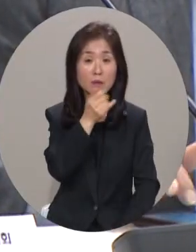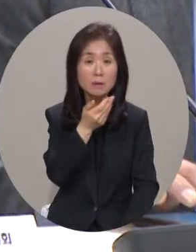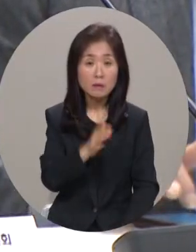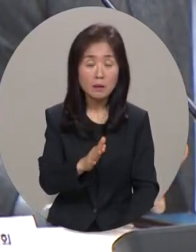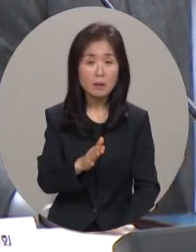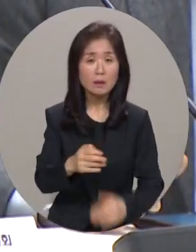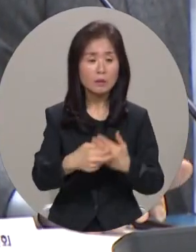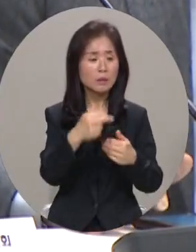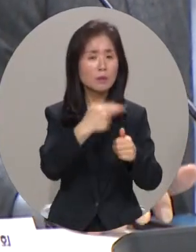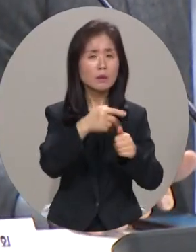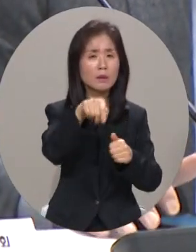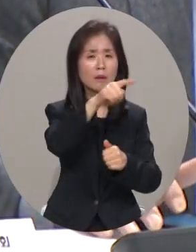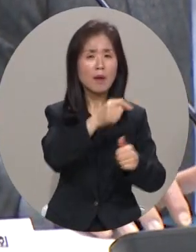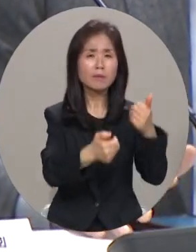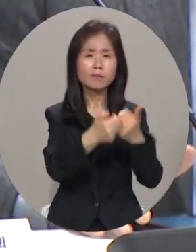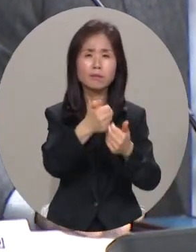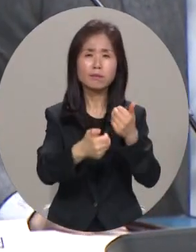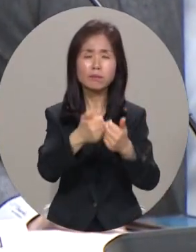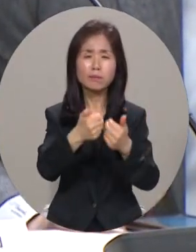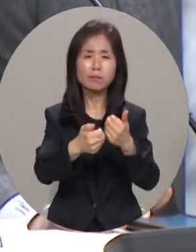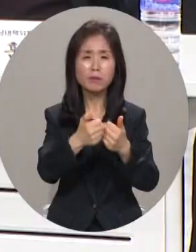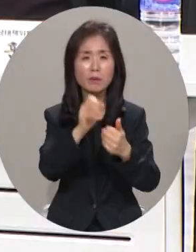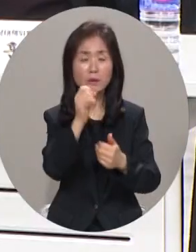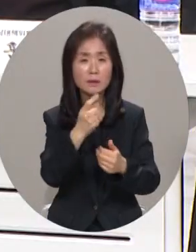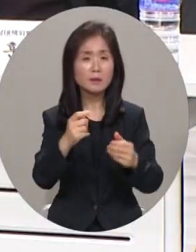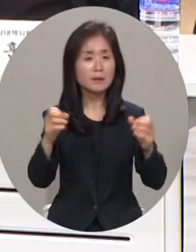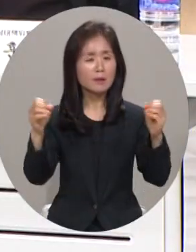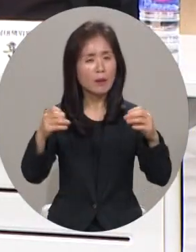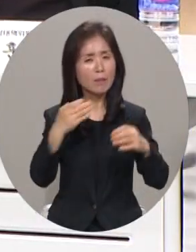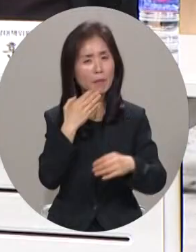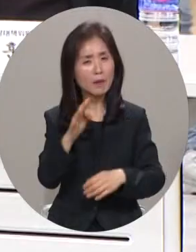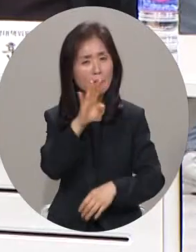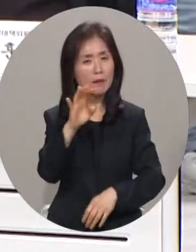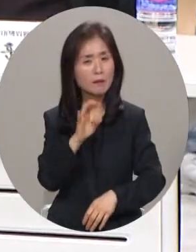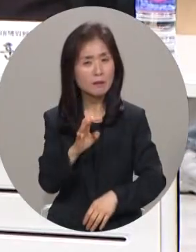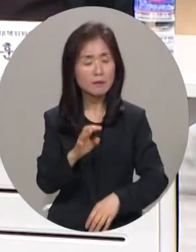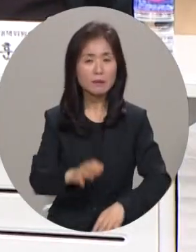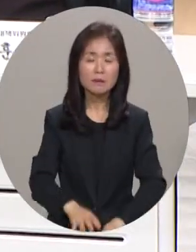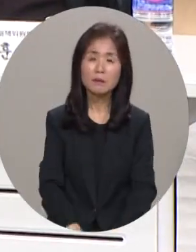조짐으로 대화가 이루어지긴 어려워 보입니다 EBS 뉴스 창입니다